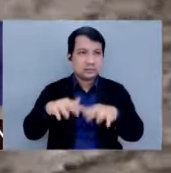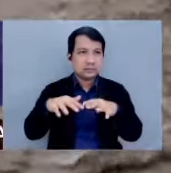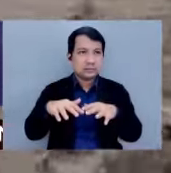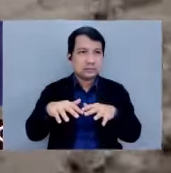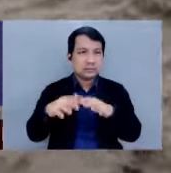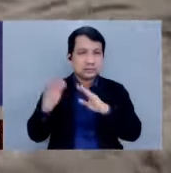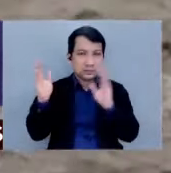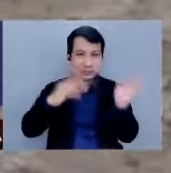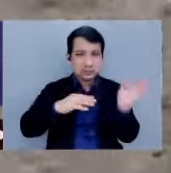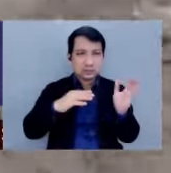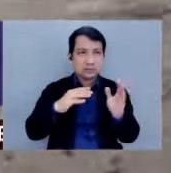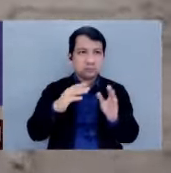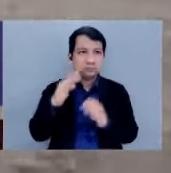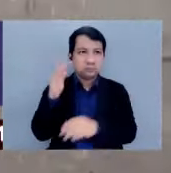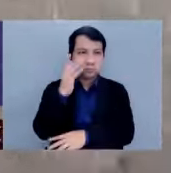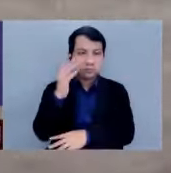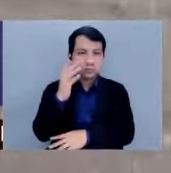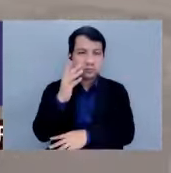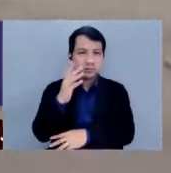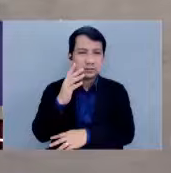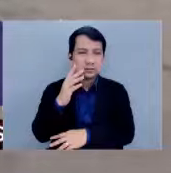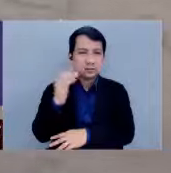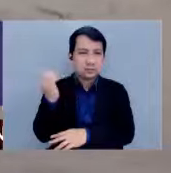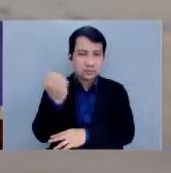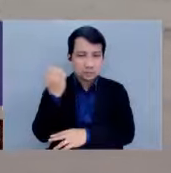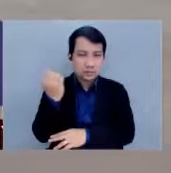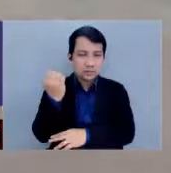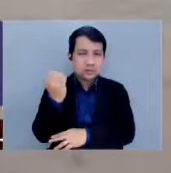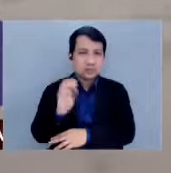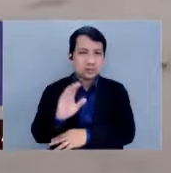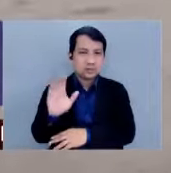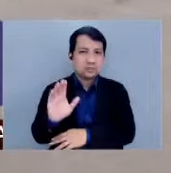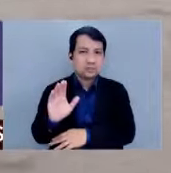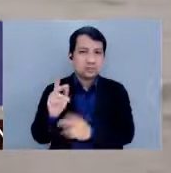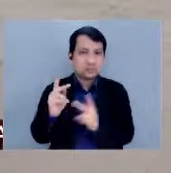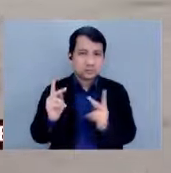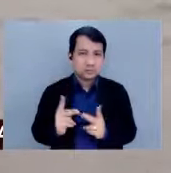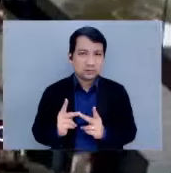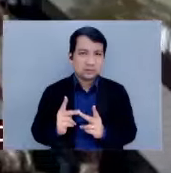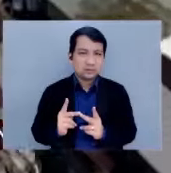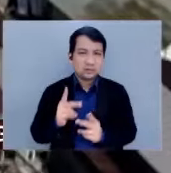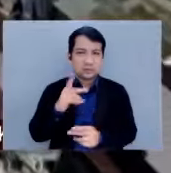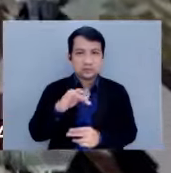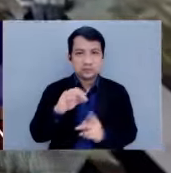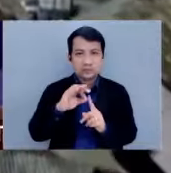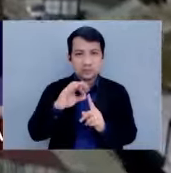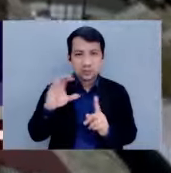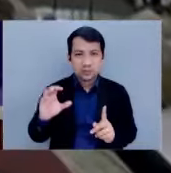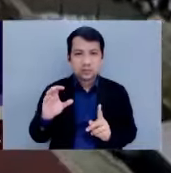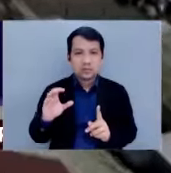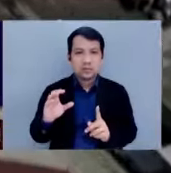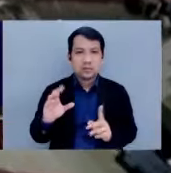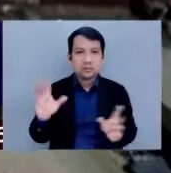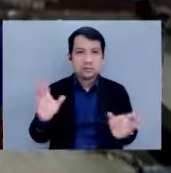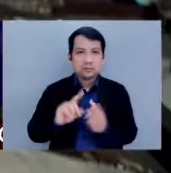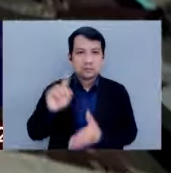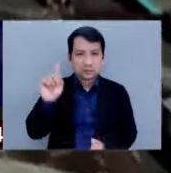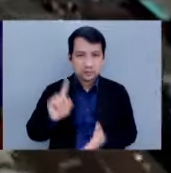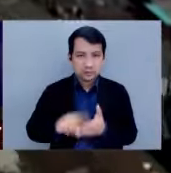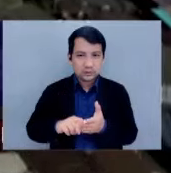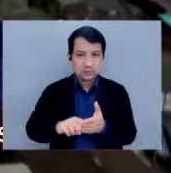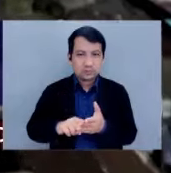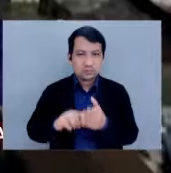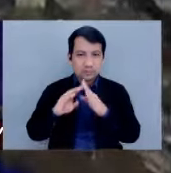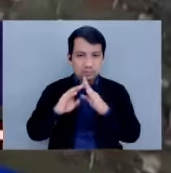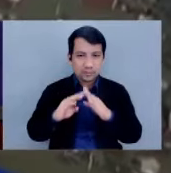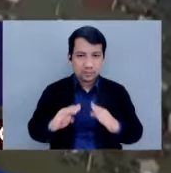puno. Isinilalim sa state of emergency ang mga apektadong lugar sa Pakistan. Halos 1,000 bahay naman ang nalubog din sa